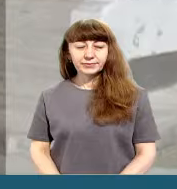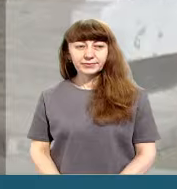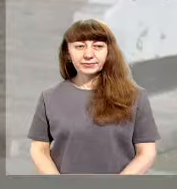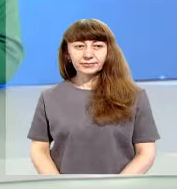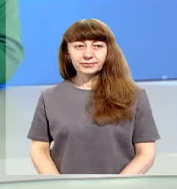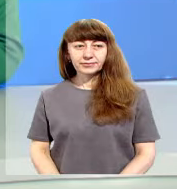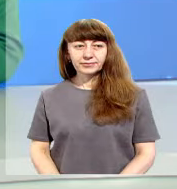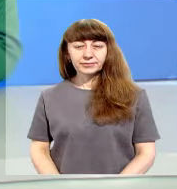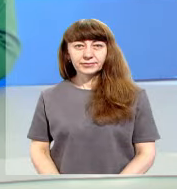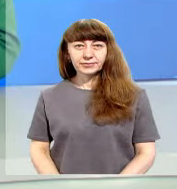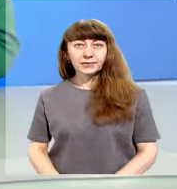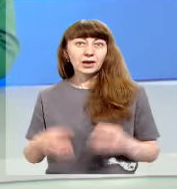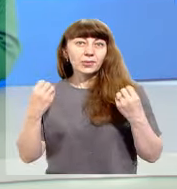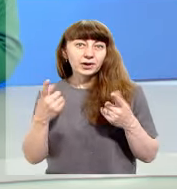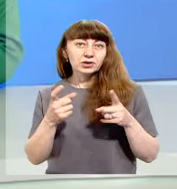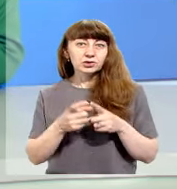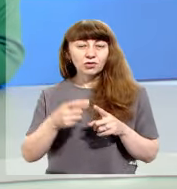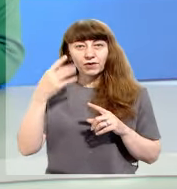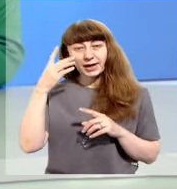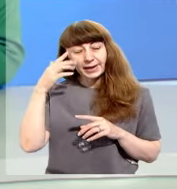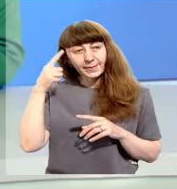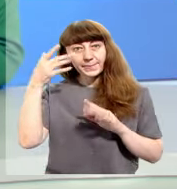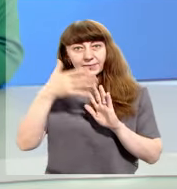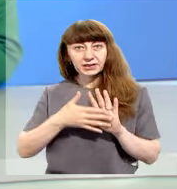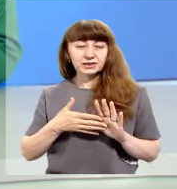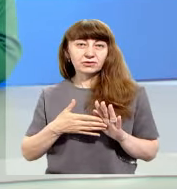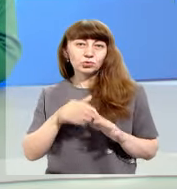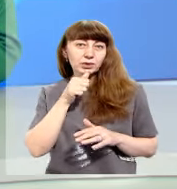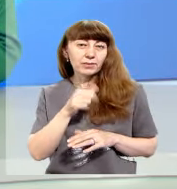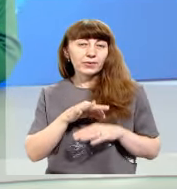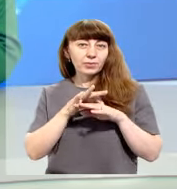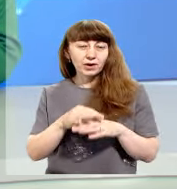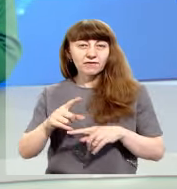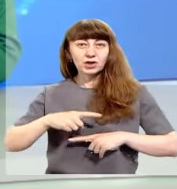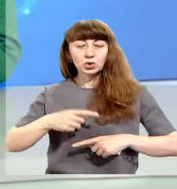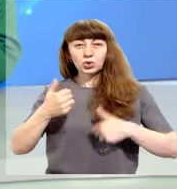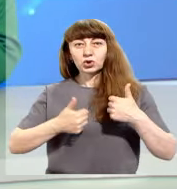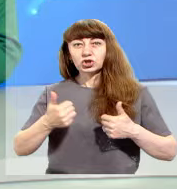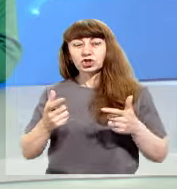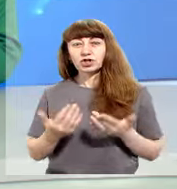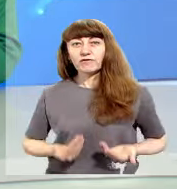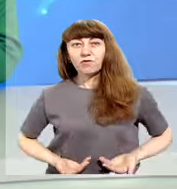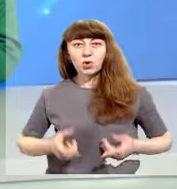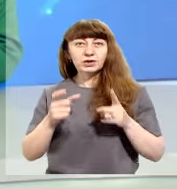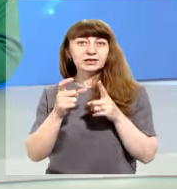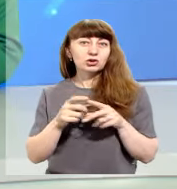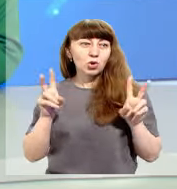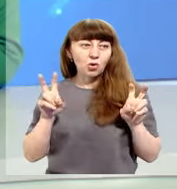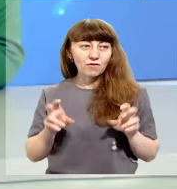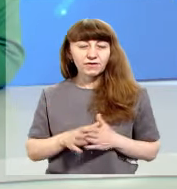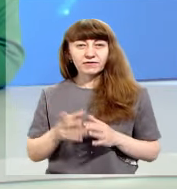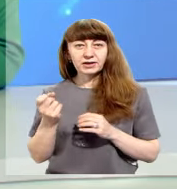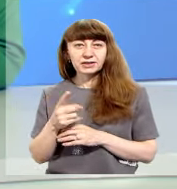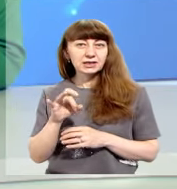«Костанай». Праздник слова и мысли. В Костанае состоялся финал ежегодного конкурса «Живое слово». Вот уже в 11-й